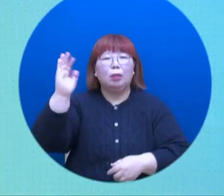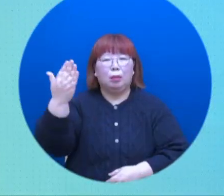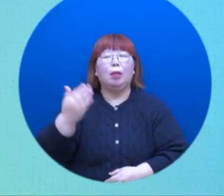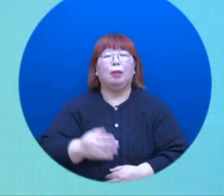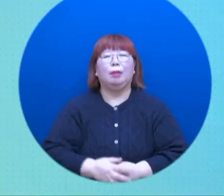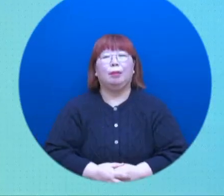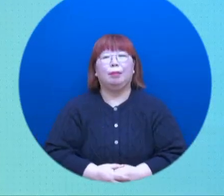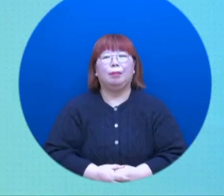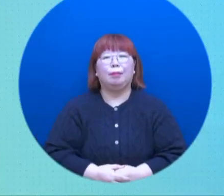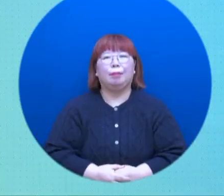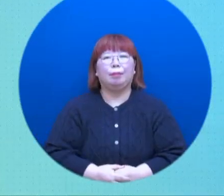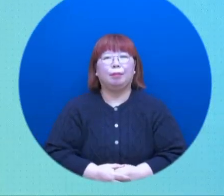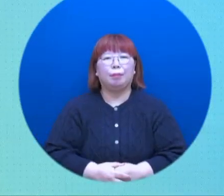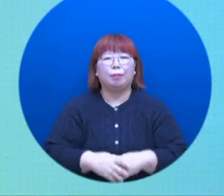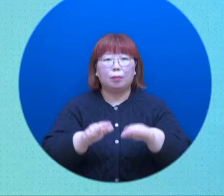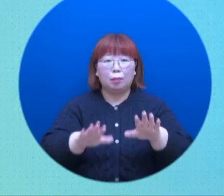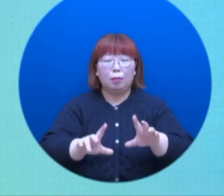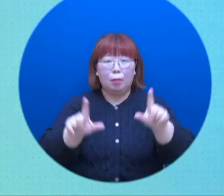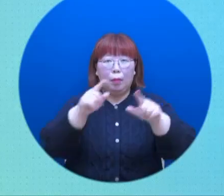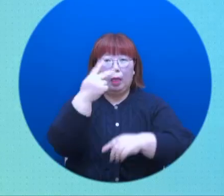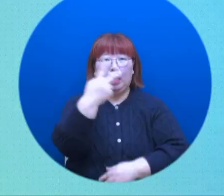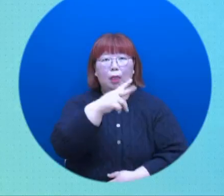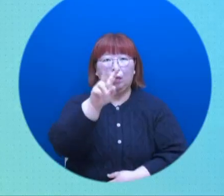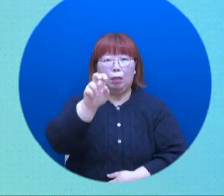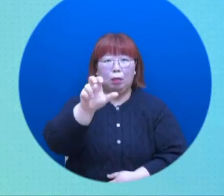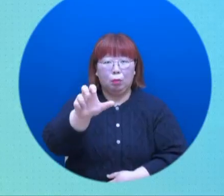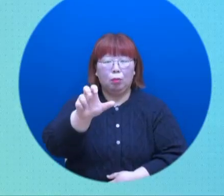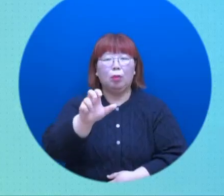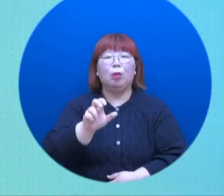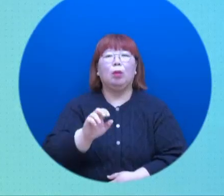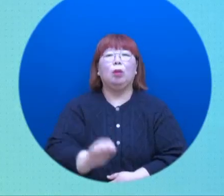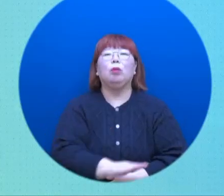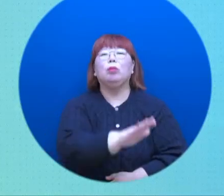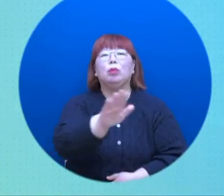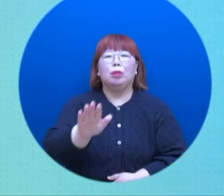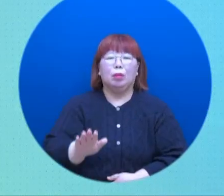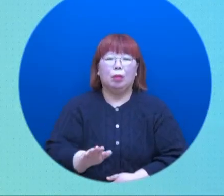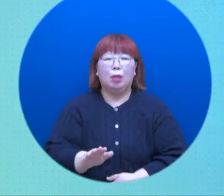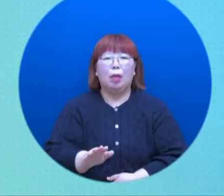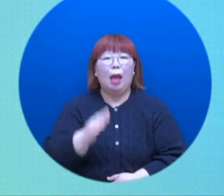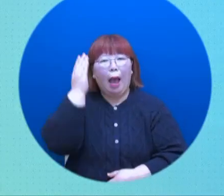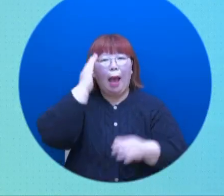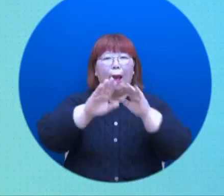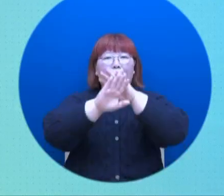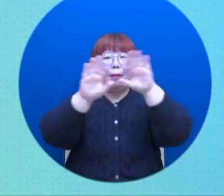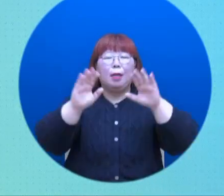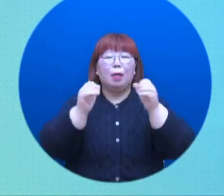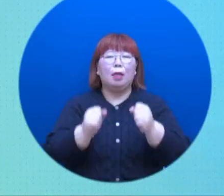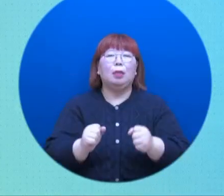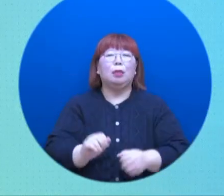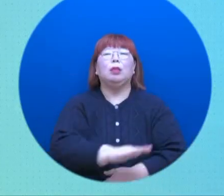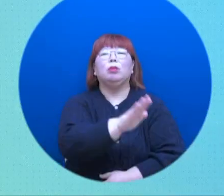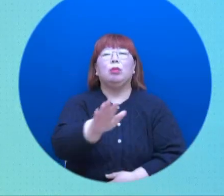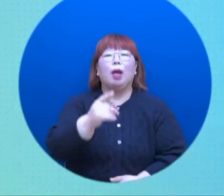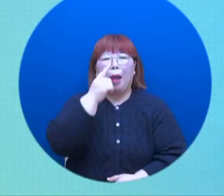것입니다. 올해 2025년도 우리 하늘에 계신 우리 아버지,